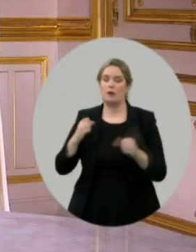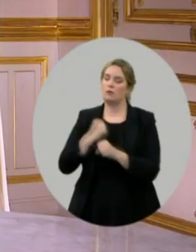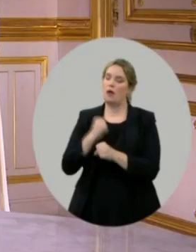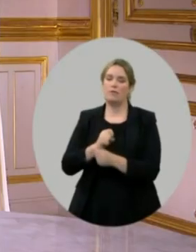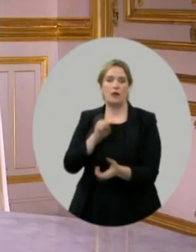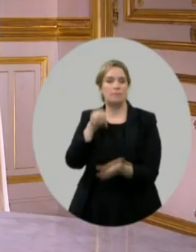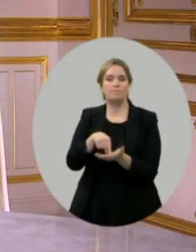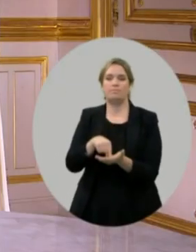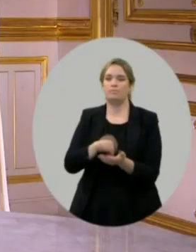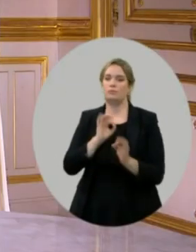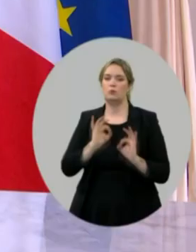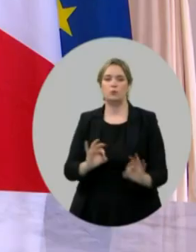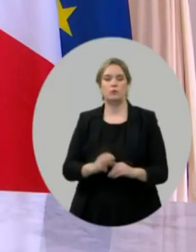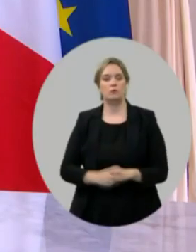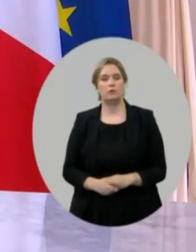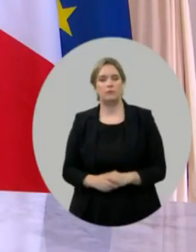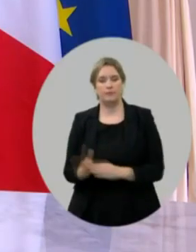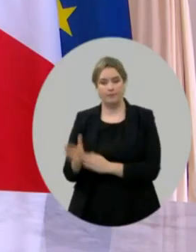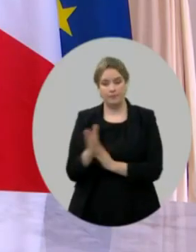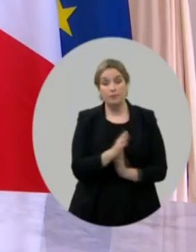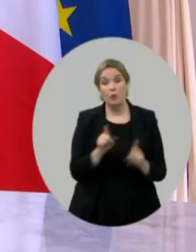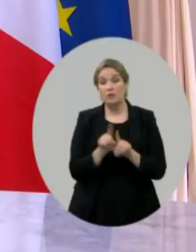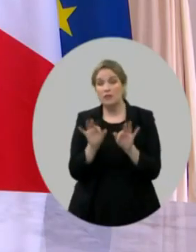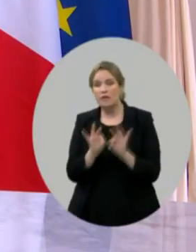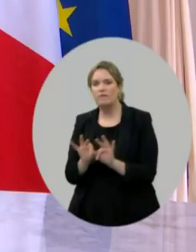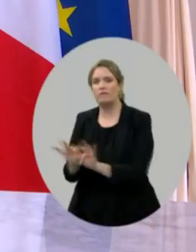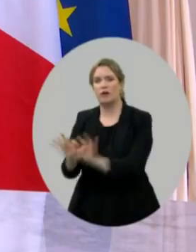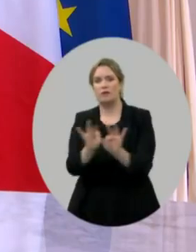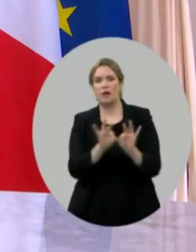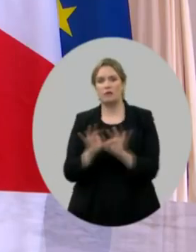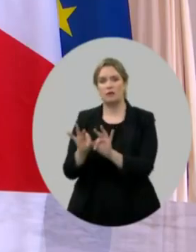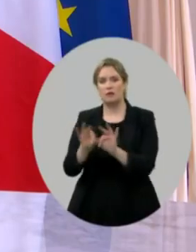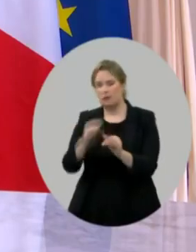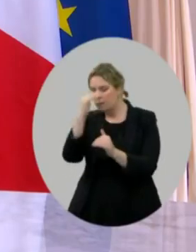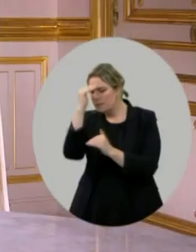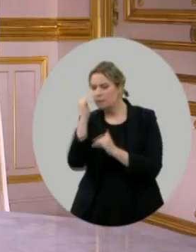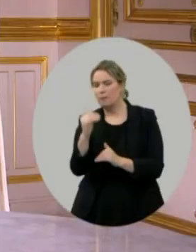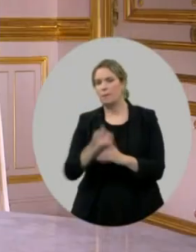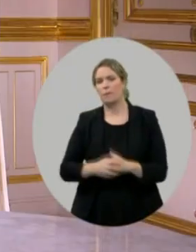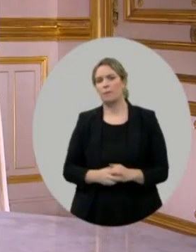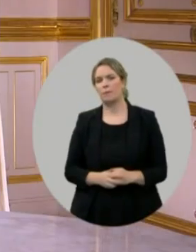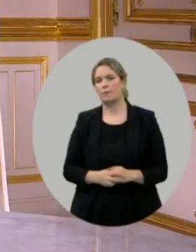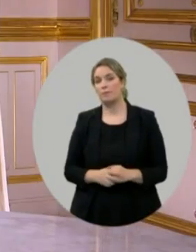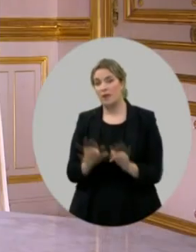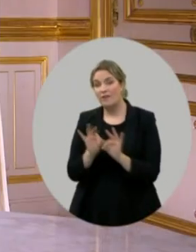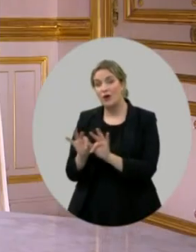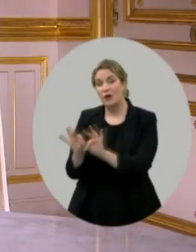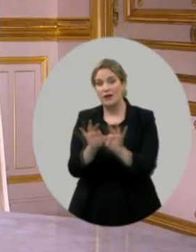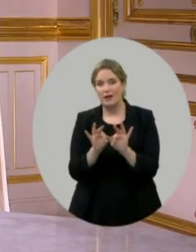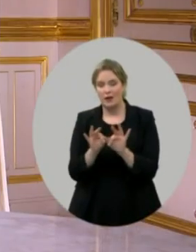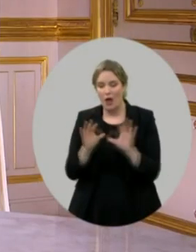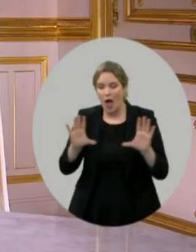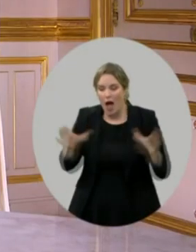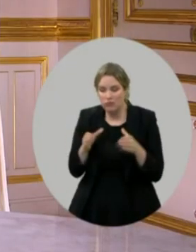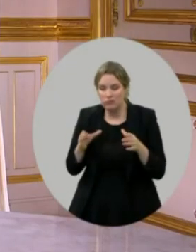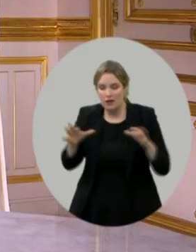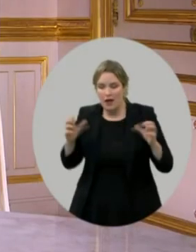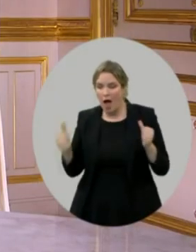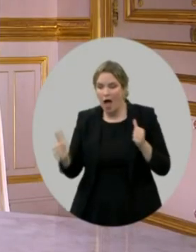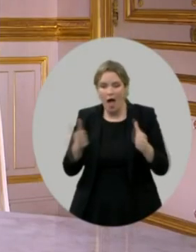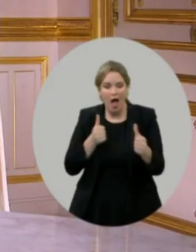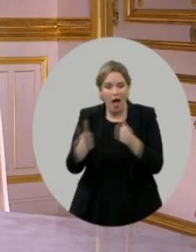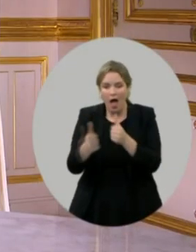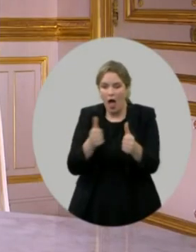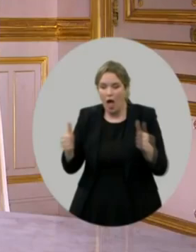Je veux aussi miser sur la fraternité. La fraternité, c'est ce qui nous unit, ce qui nous a fait un, ce qui